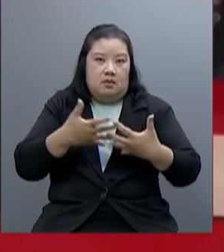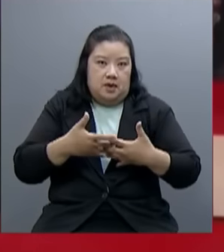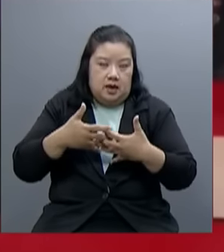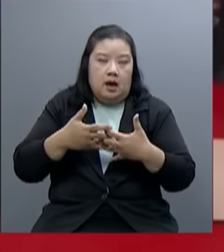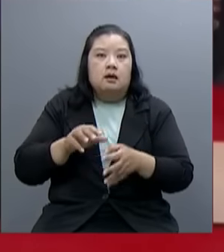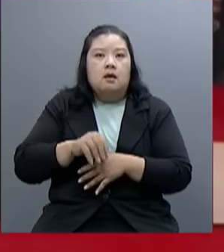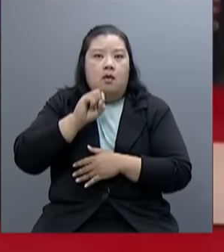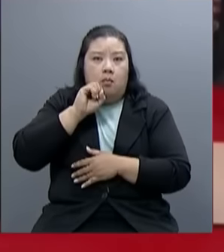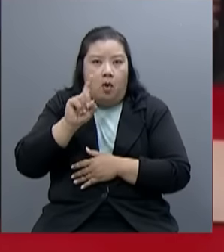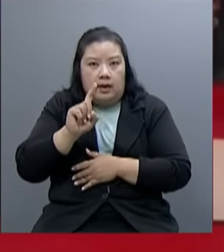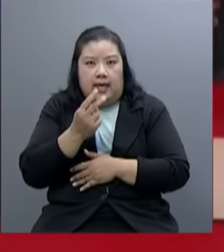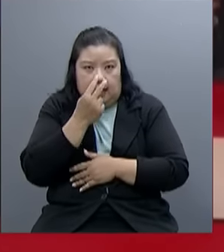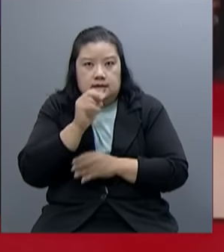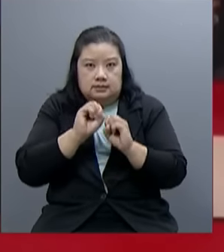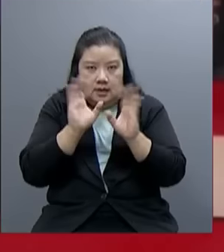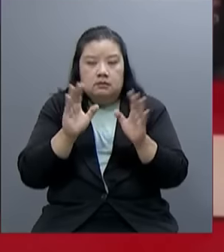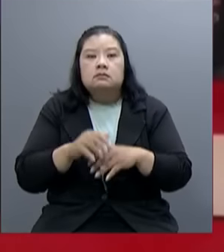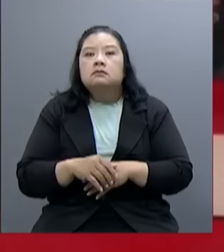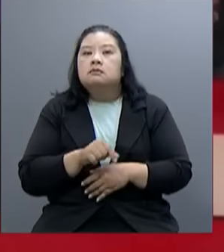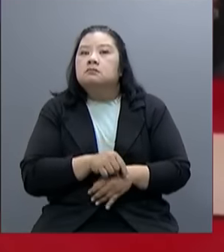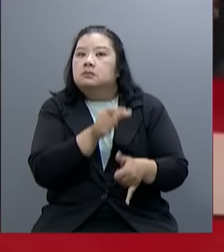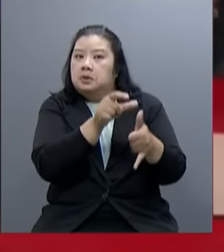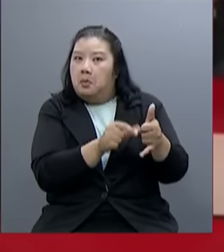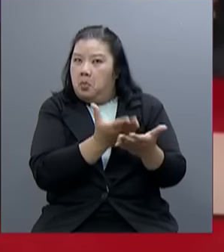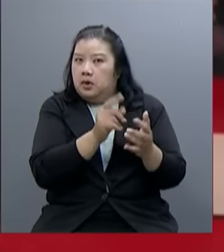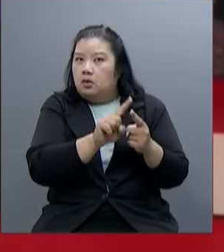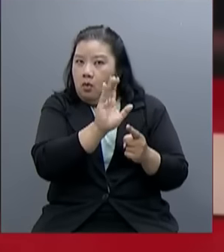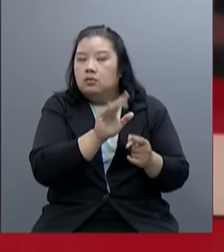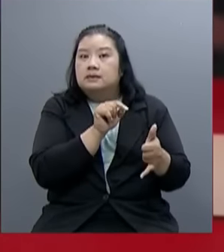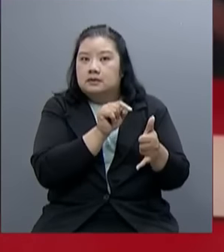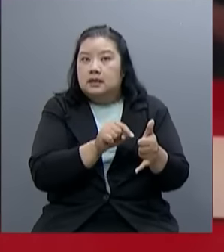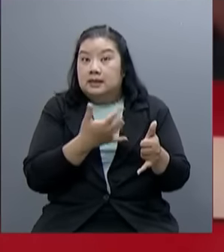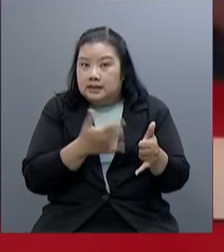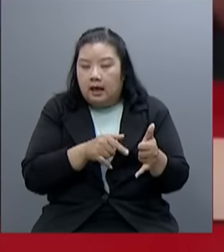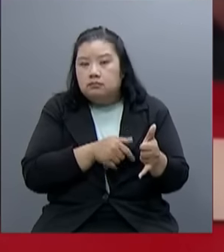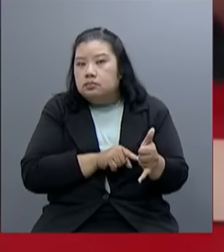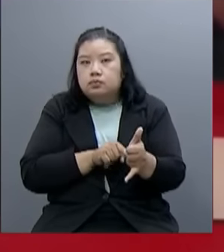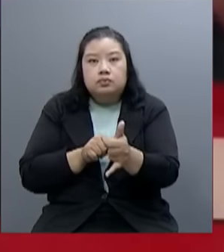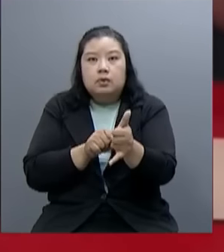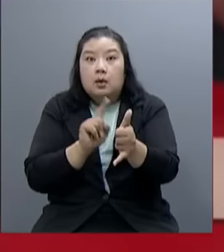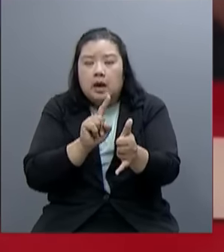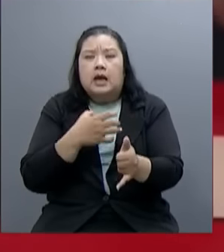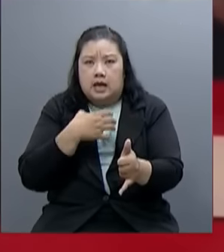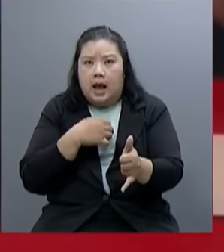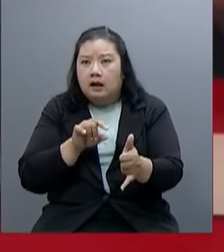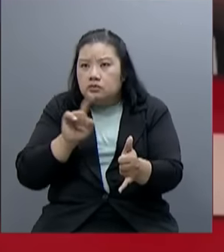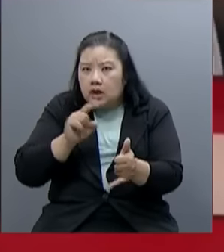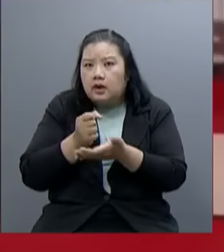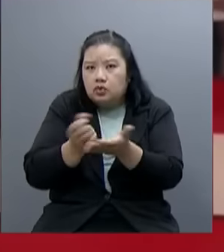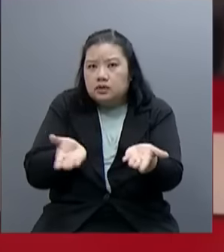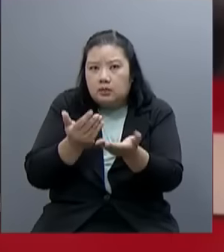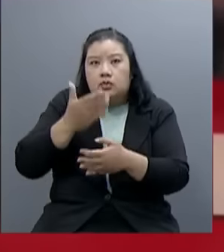ช่วงนี้เห็นภาพของอีลอนมาสกเดินสายหาเสียงแล้วก็ออกสื่อเพื่อเรียกคะแนนนิยมให้ทรัมปบ่อยกว่า